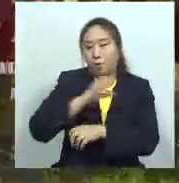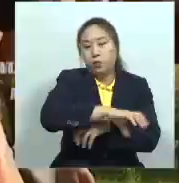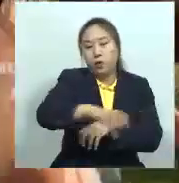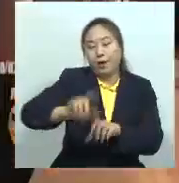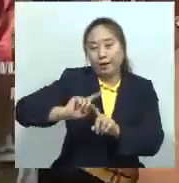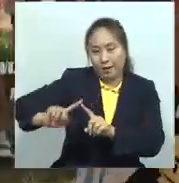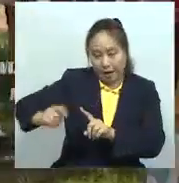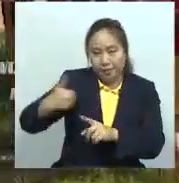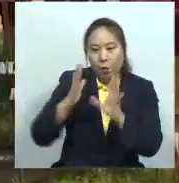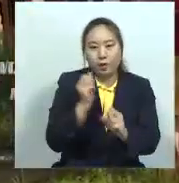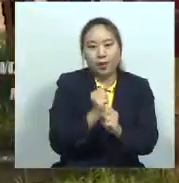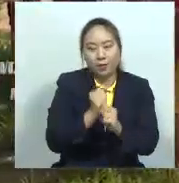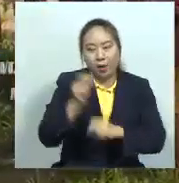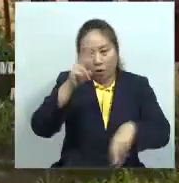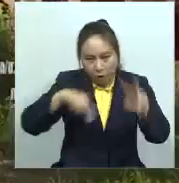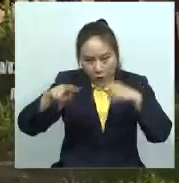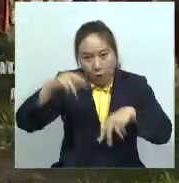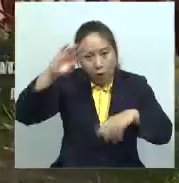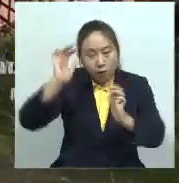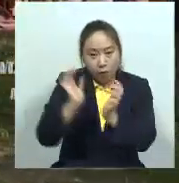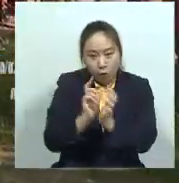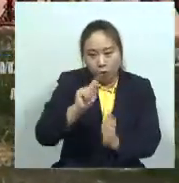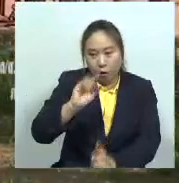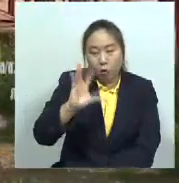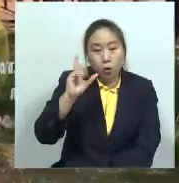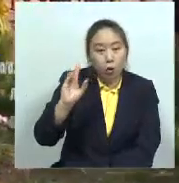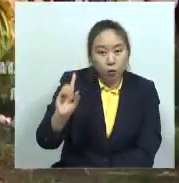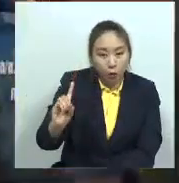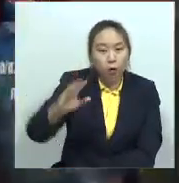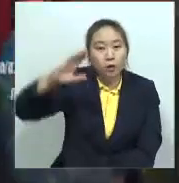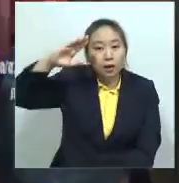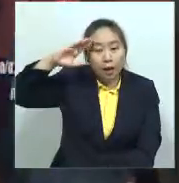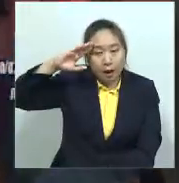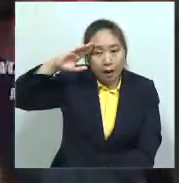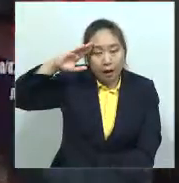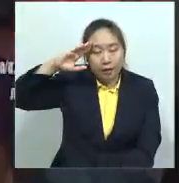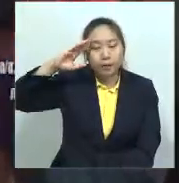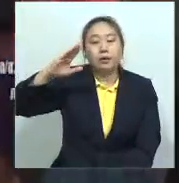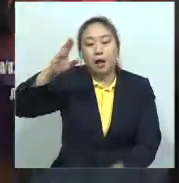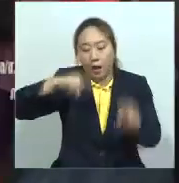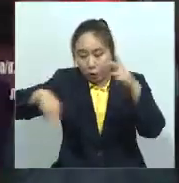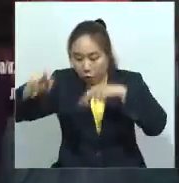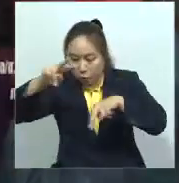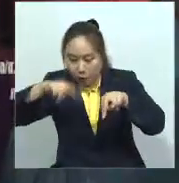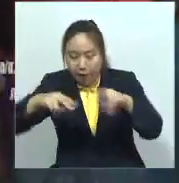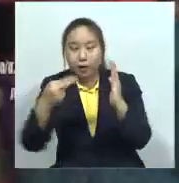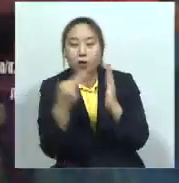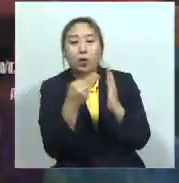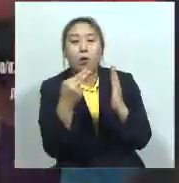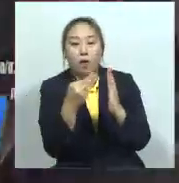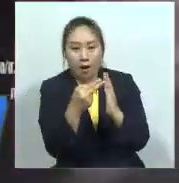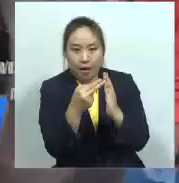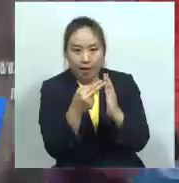ยงานทั้งเจ้าหน้าที่ฝ่ายปกครองเจ้าหน้าที่ตำรวจตระเวนชายแดนและเจ้าหน้าที่ทหารจากกองกำลังรักษาความสงบเรียบร้อยจังหวัดหนองค